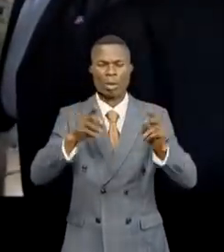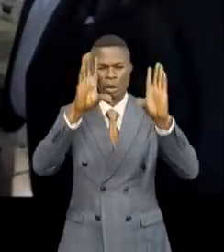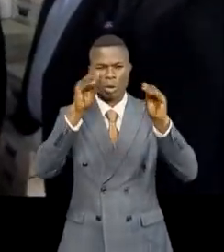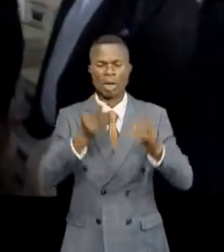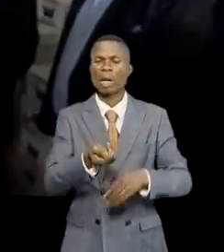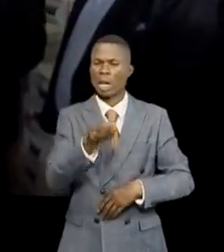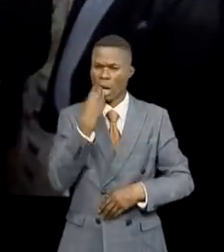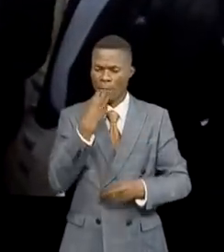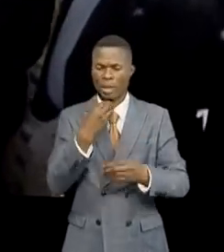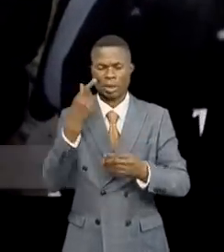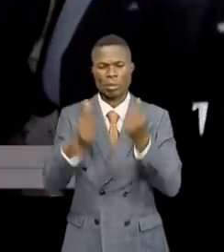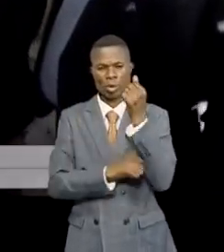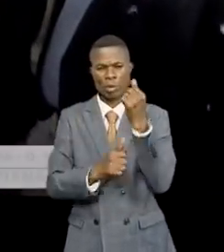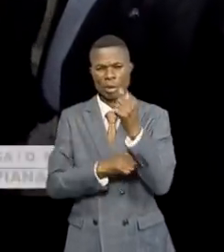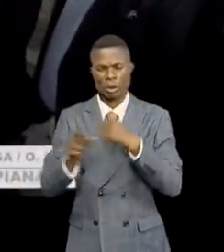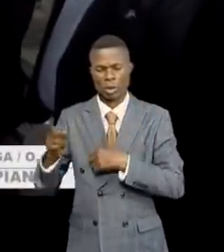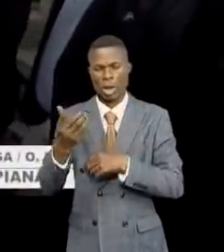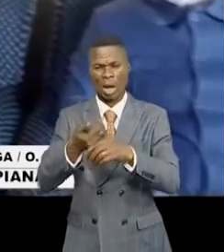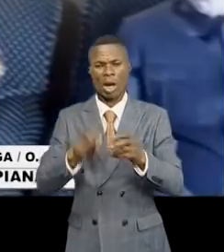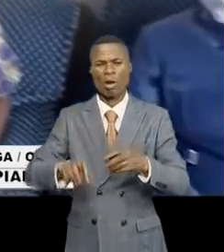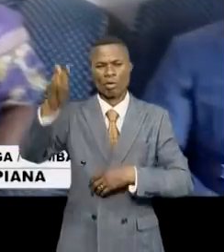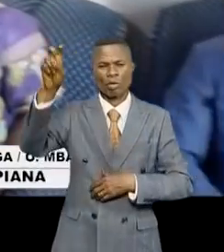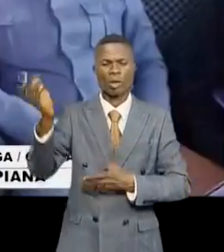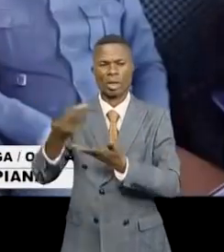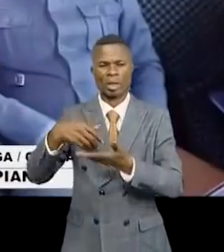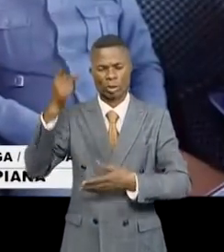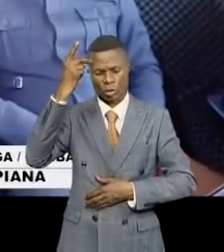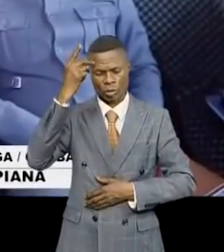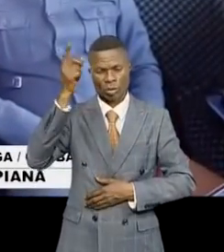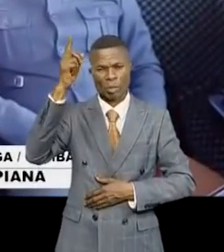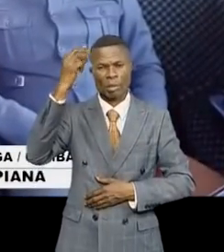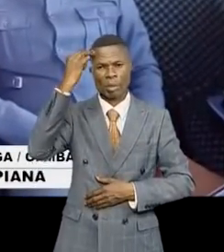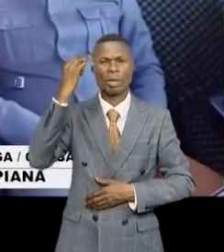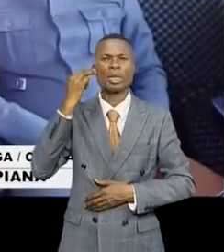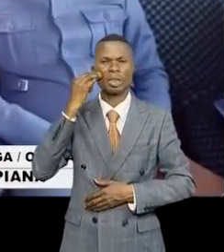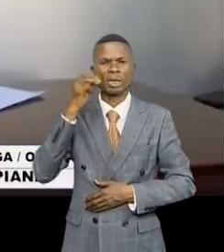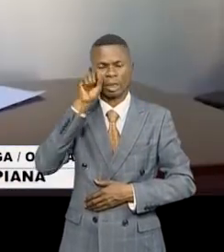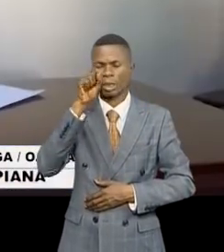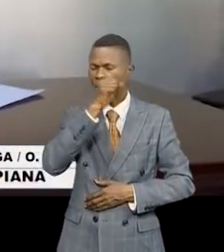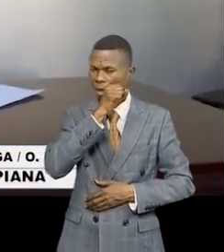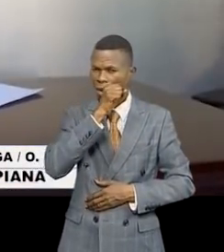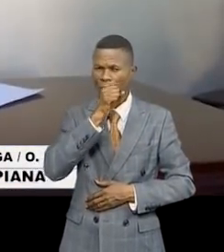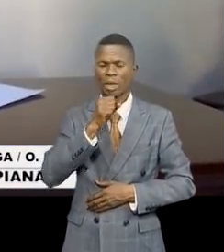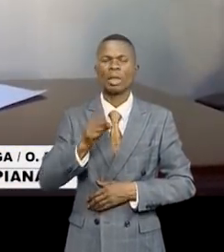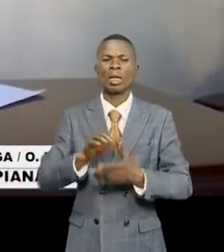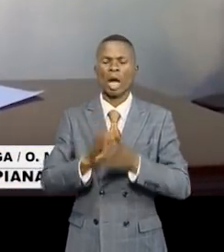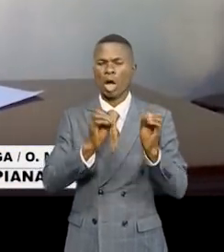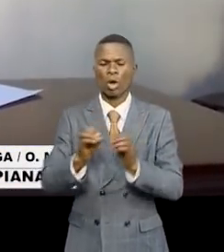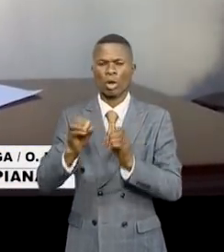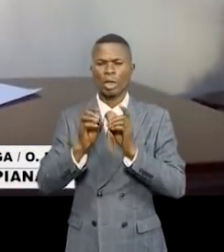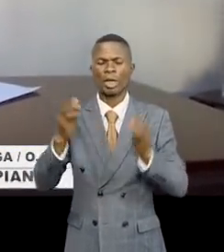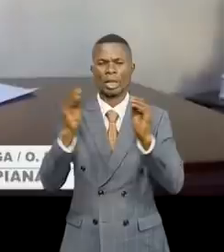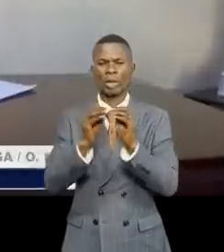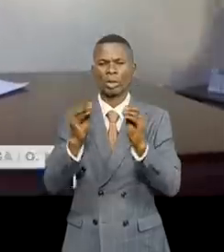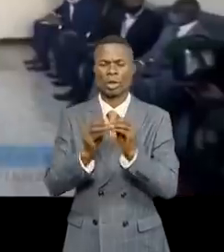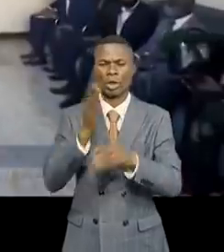les déplacés. Avant de s'envoler pour Kinshasa, le chef de l'exécutif national a tenu à l'aéroport de Kavumu une